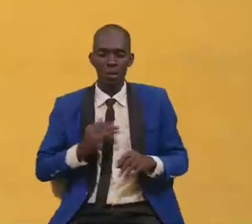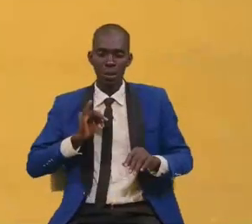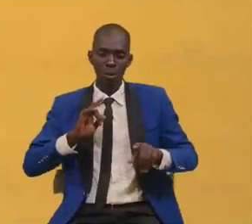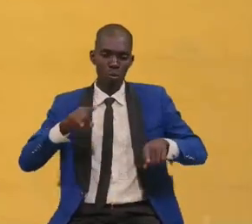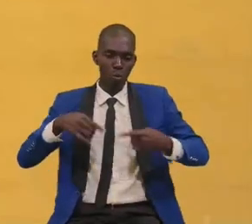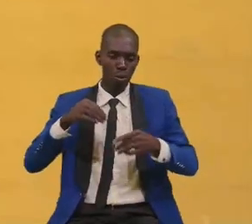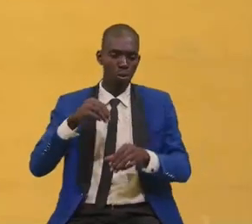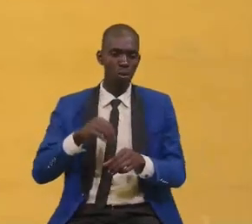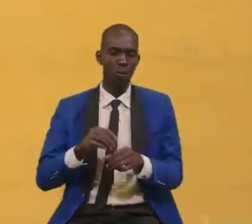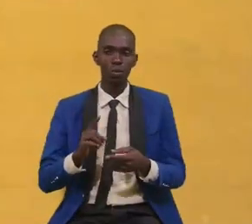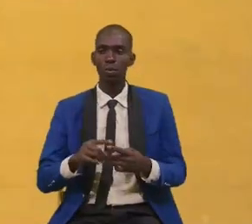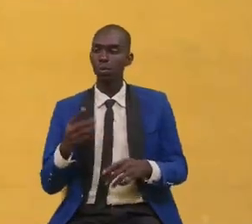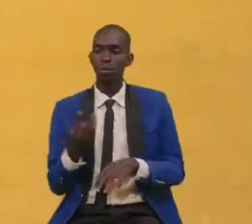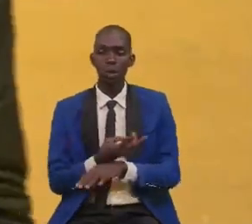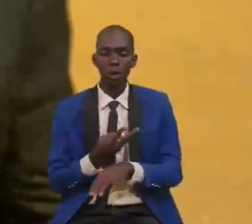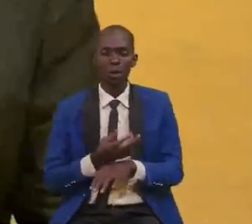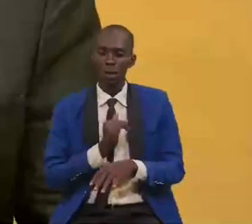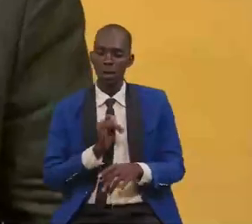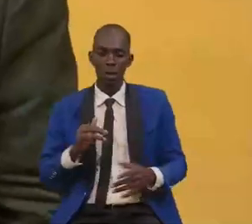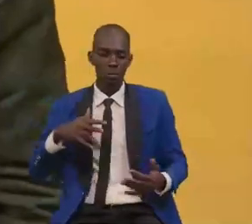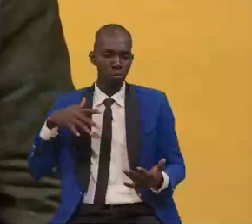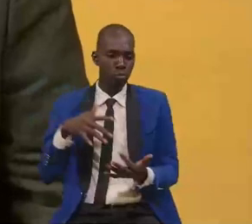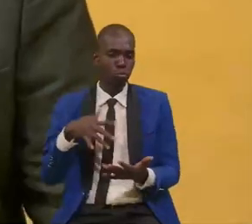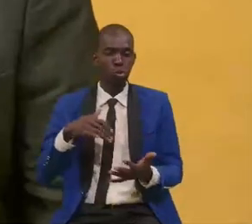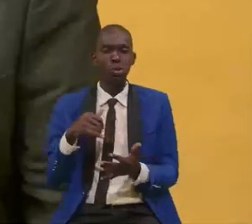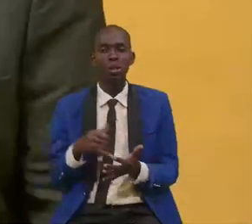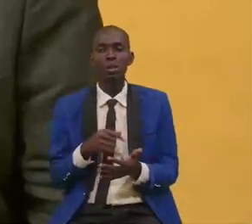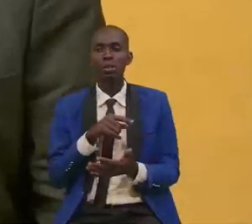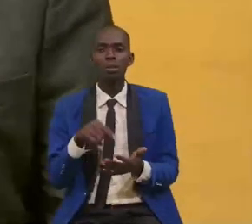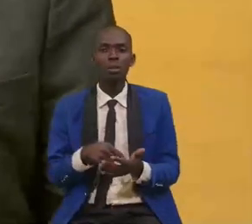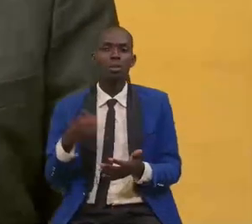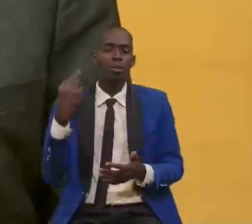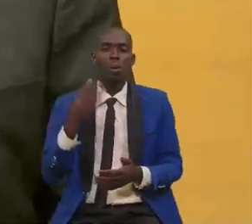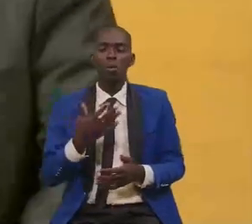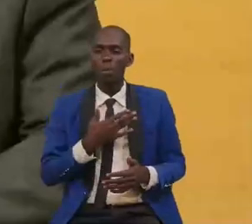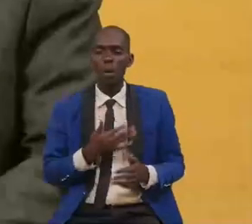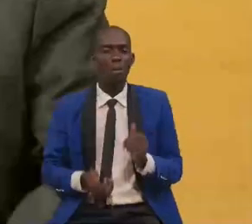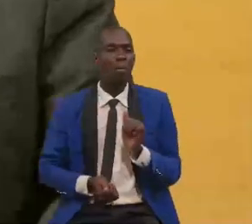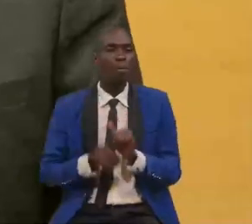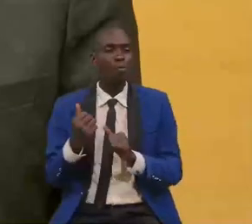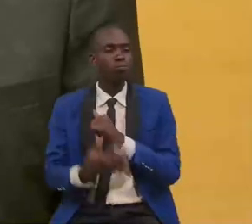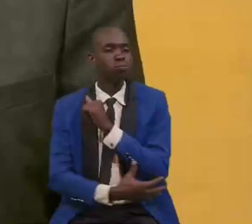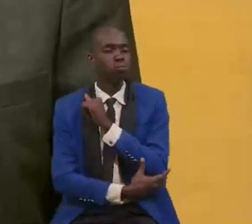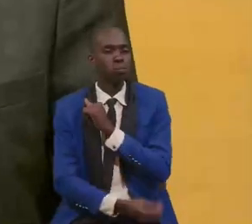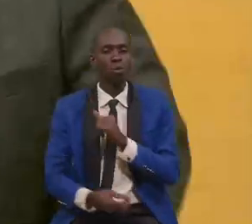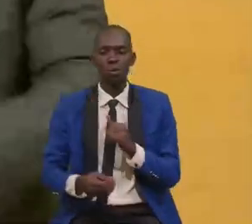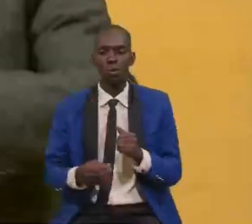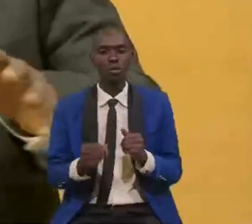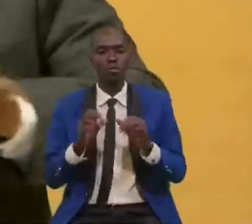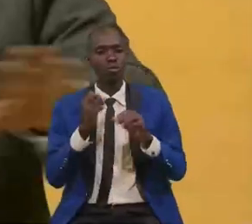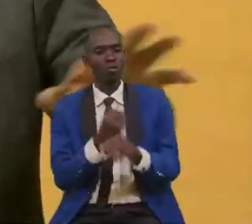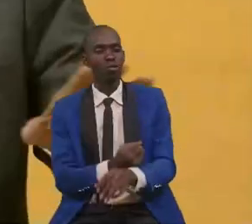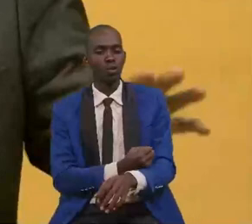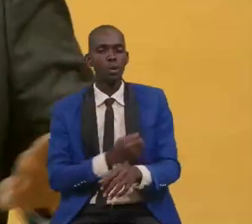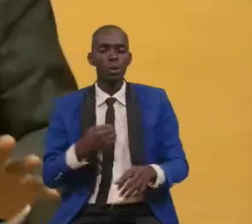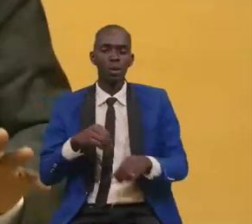plongé dedans, je l'ai étudié. Et c'était la matière dans laquelle je ne travaillais même pas quand j'étais au primaire, au